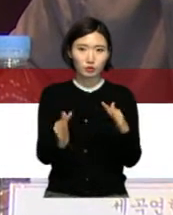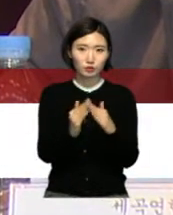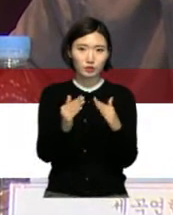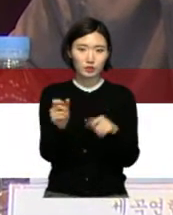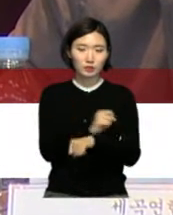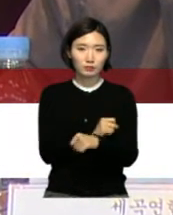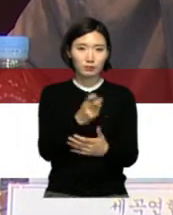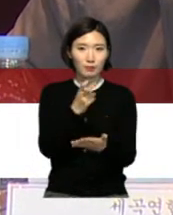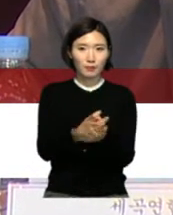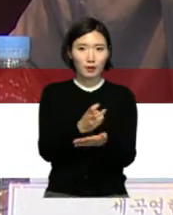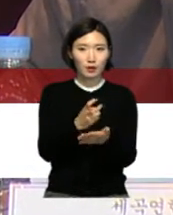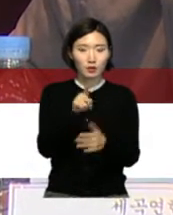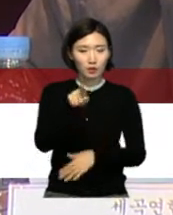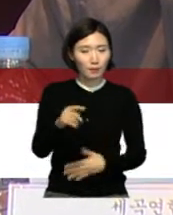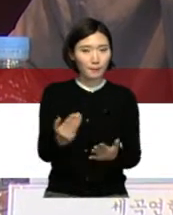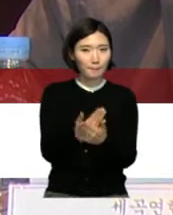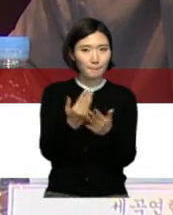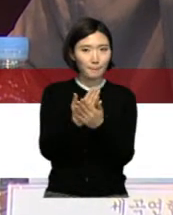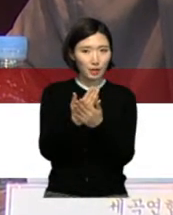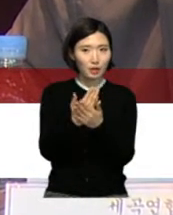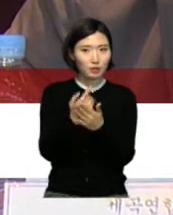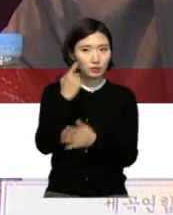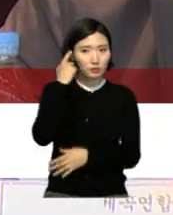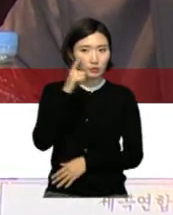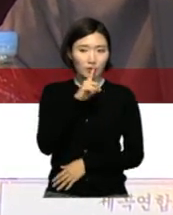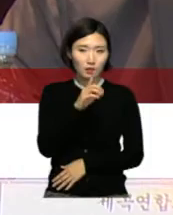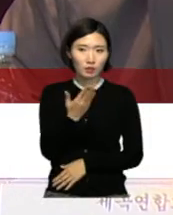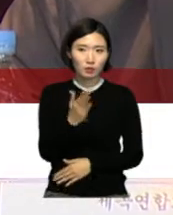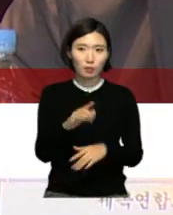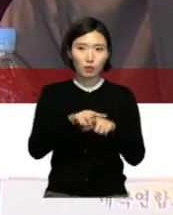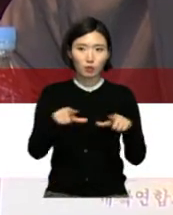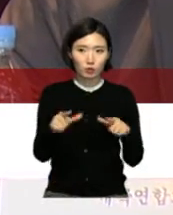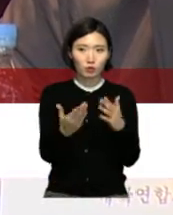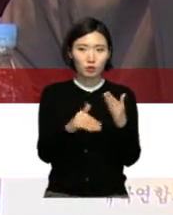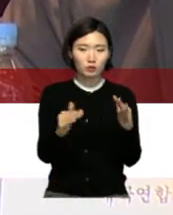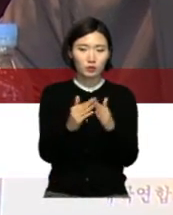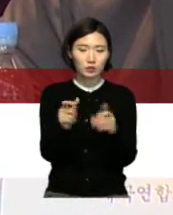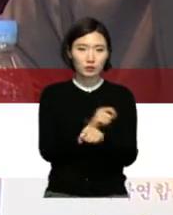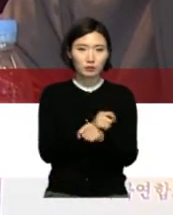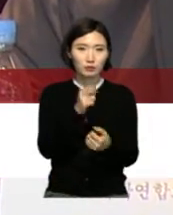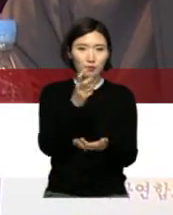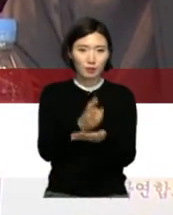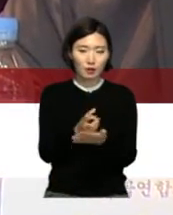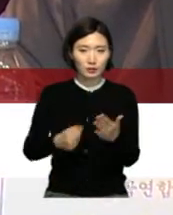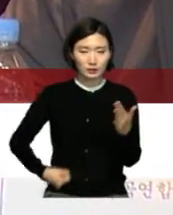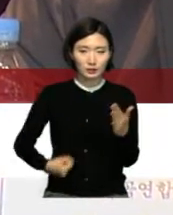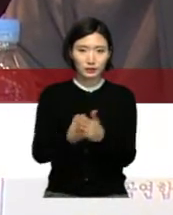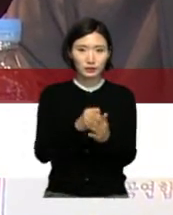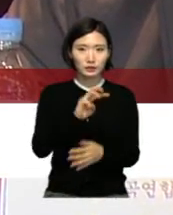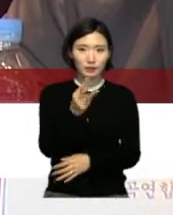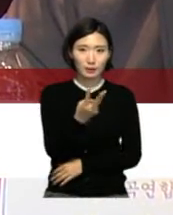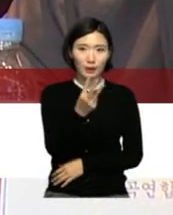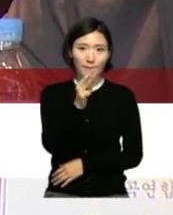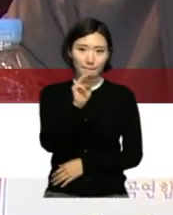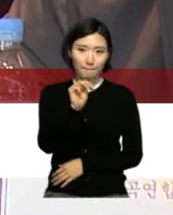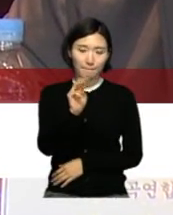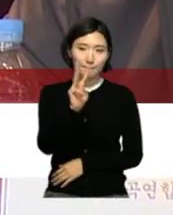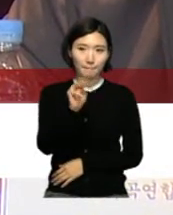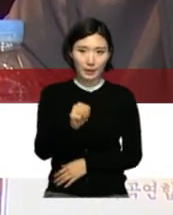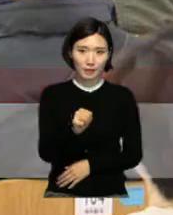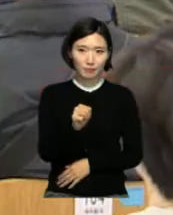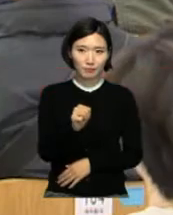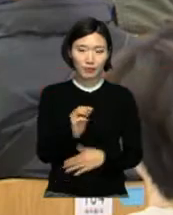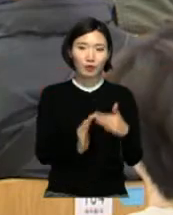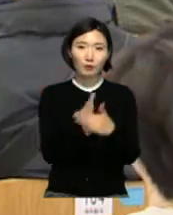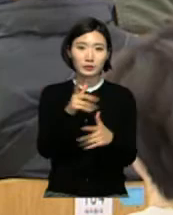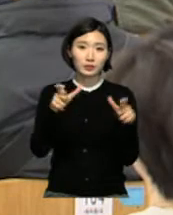특별법을 이걸 개발하겠다 고 하는데 보통 공공주택 뽑히고 로 지정하는 것은 샘 100만평 10,000 m 를 넘는 지역이 매당